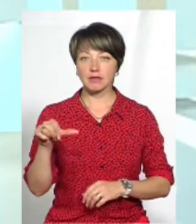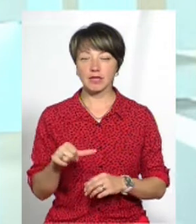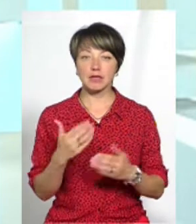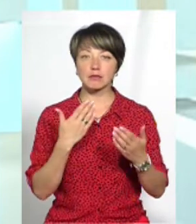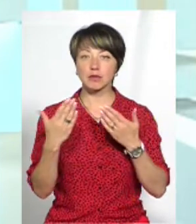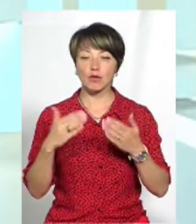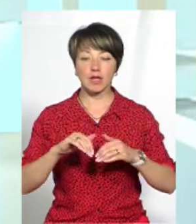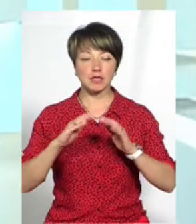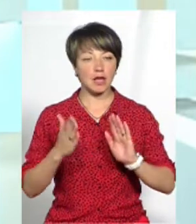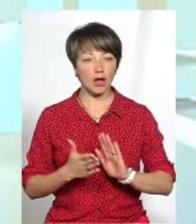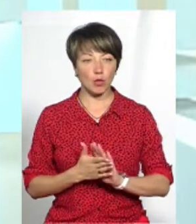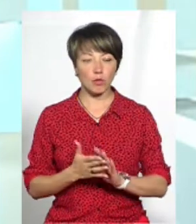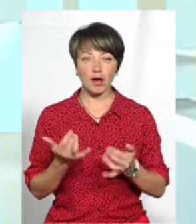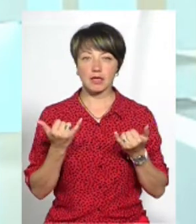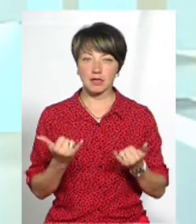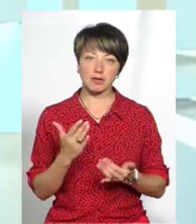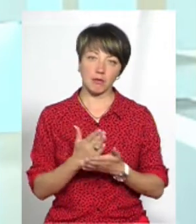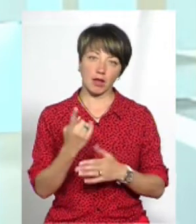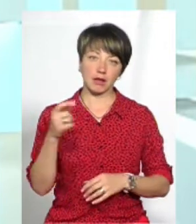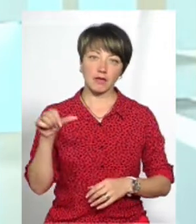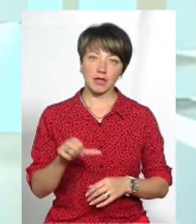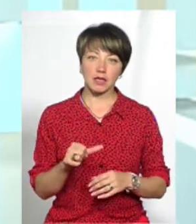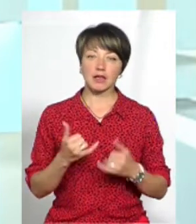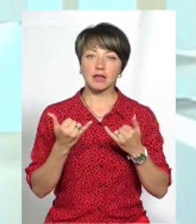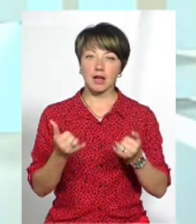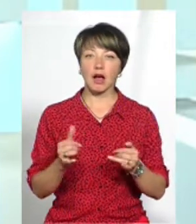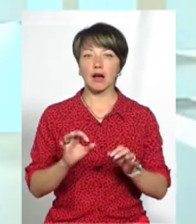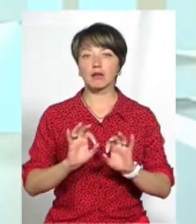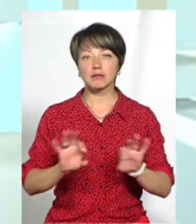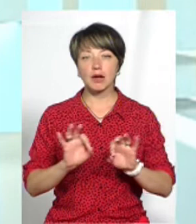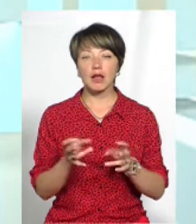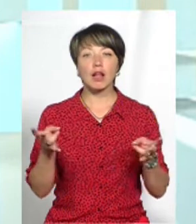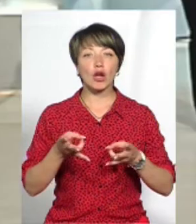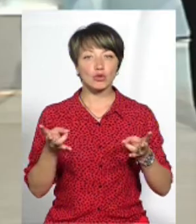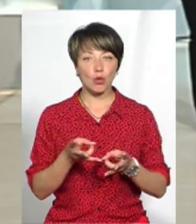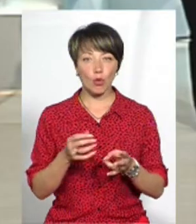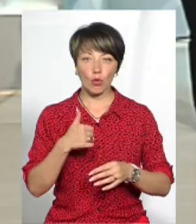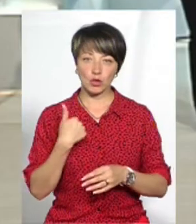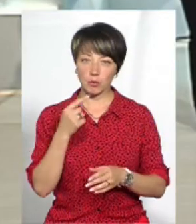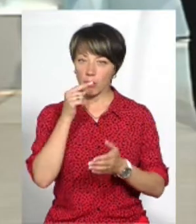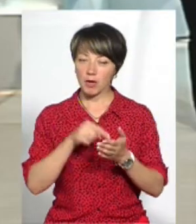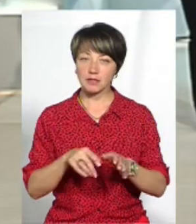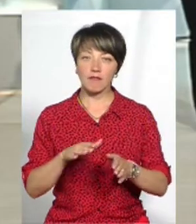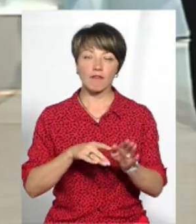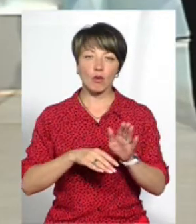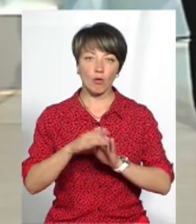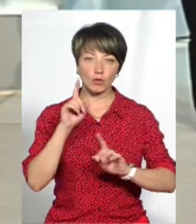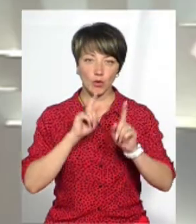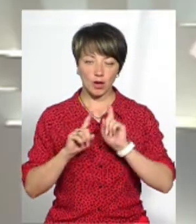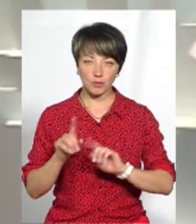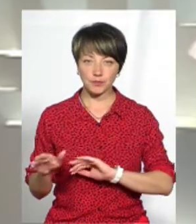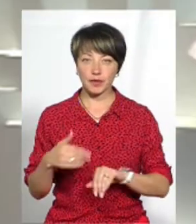для спілкування загалом. А зараз маєте хвилину для аргументації, для чого йдете у Верховну Раду. Прошу. Власне,